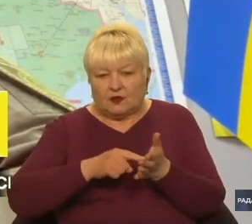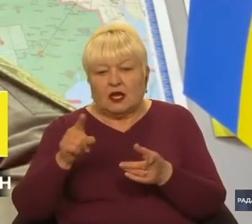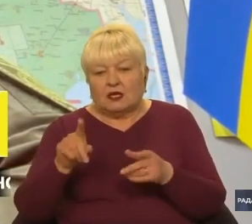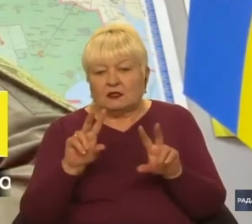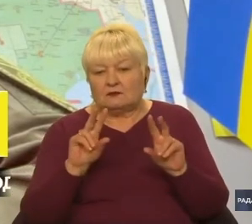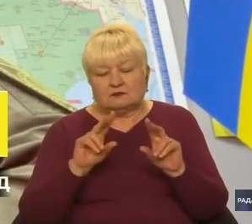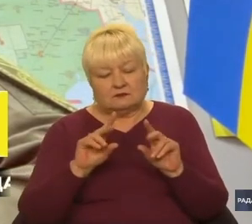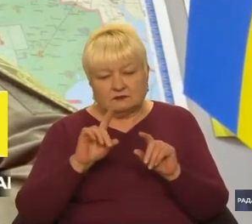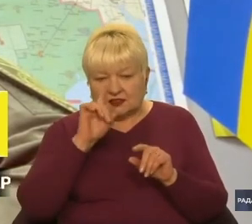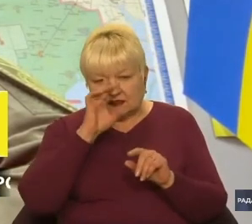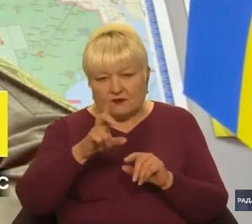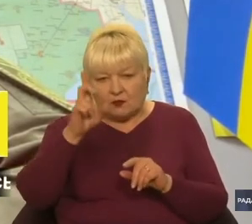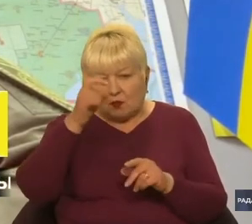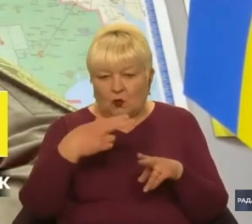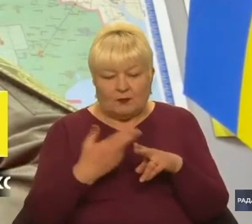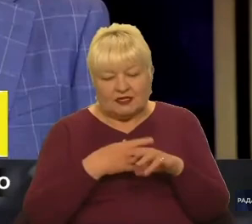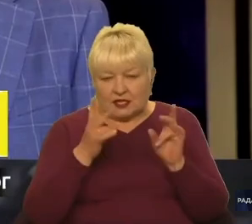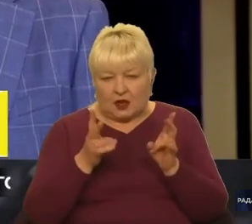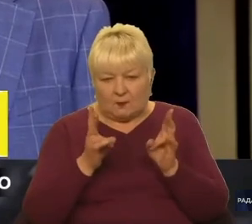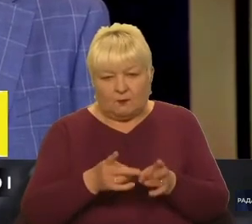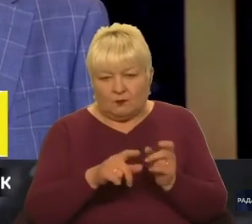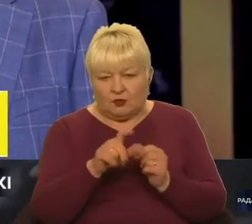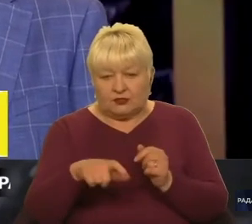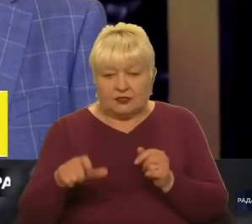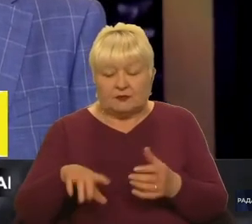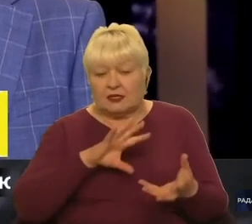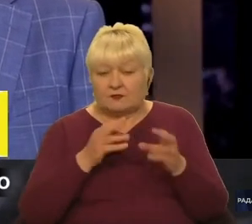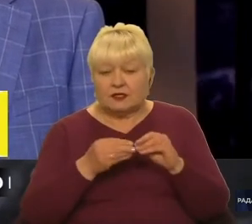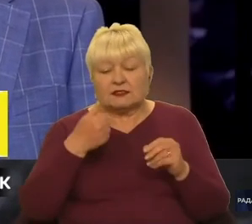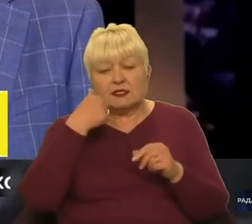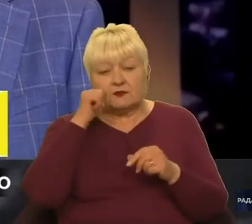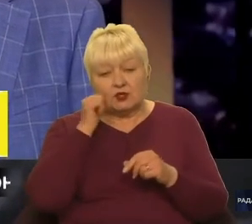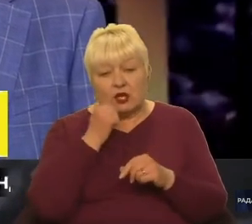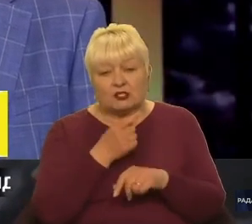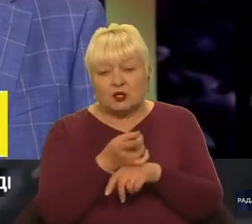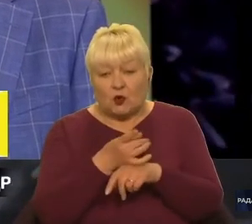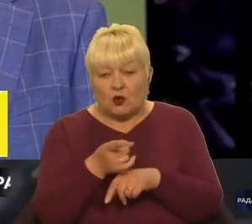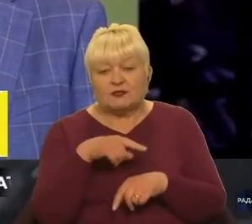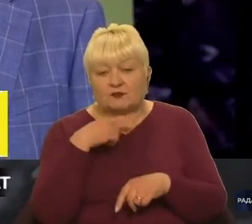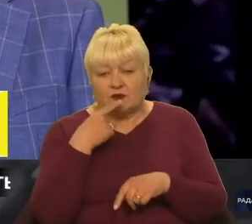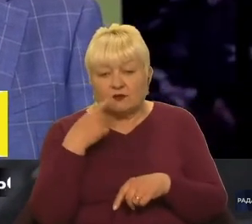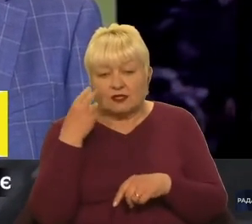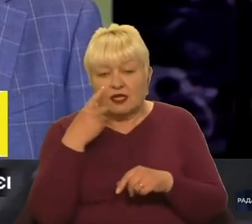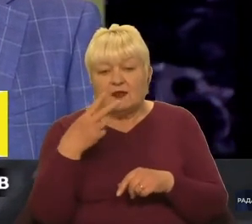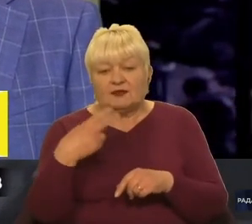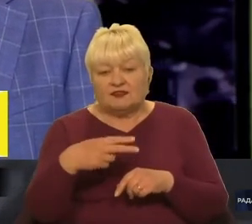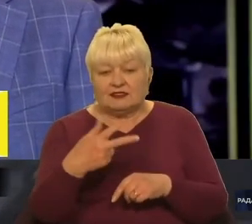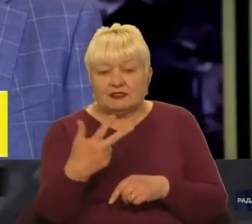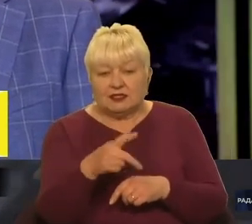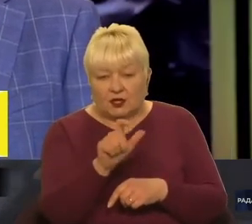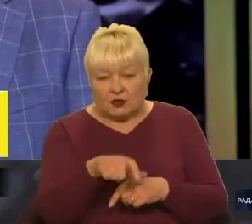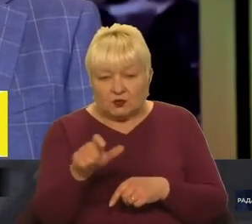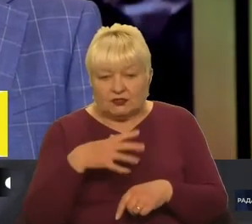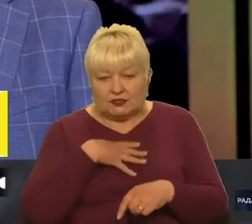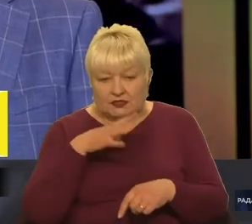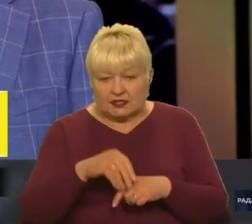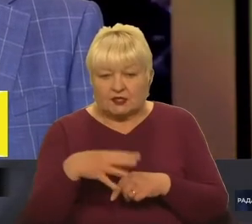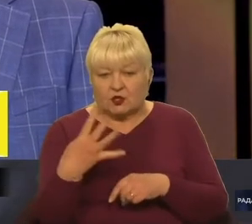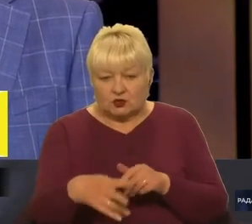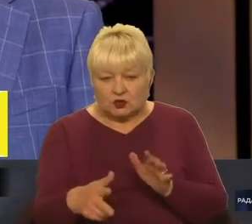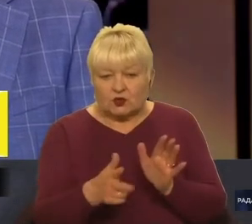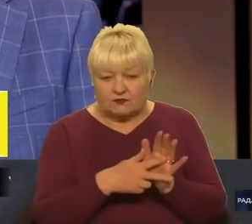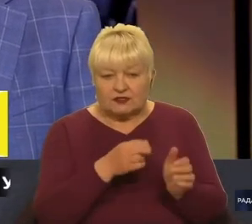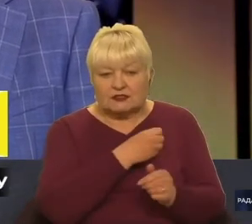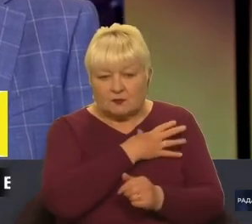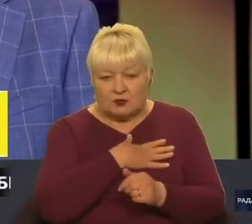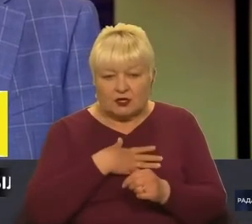потерпілих. Внаслідок вчорашніх обстрілів, ви називали цифри, 23 людини загинуло, 48 поранено.